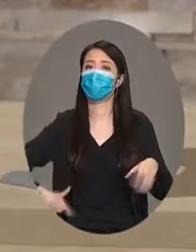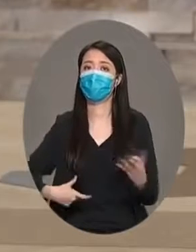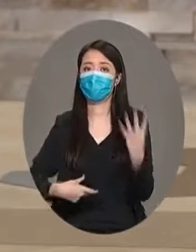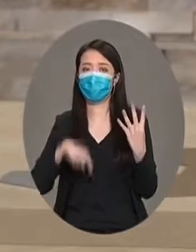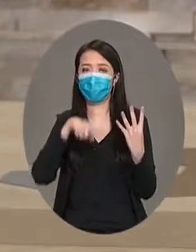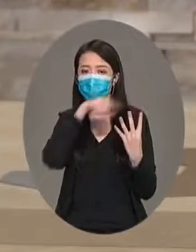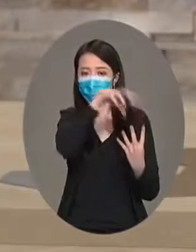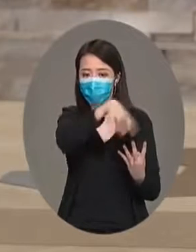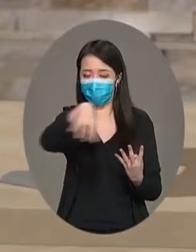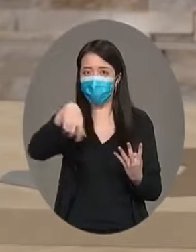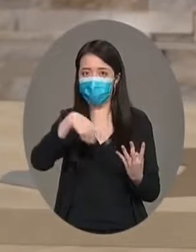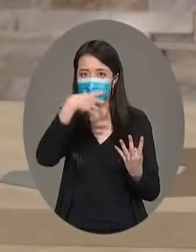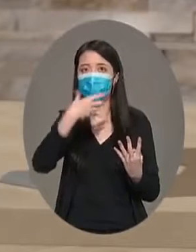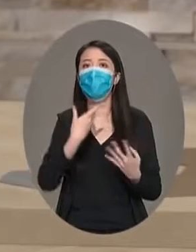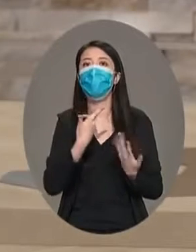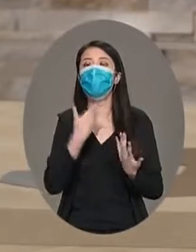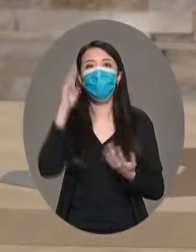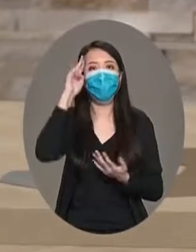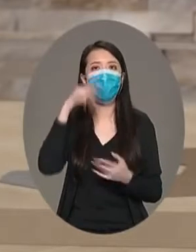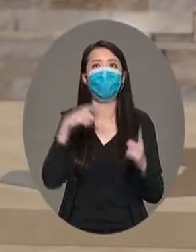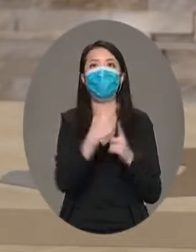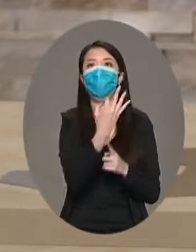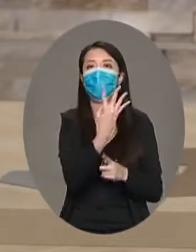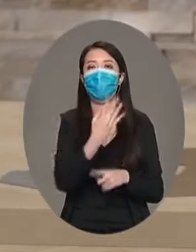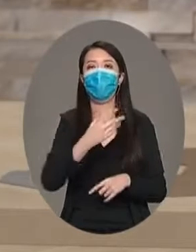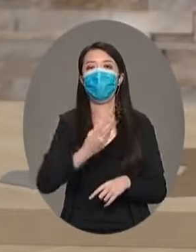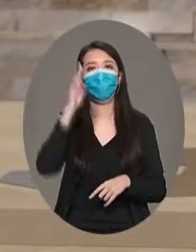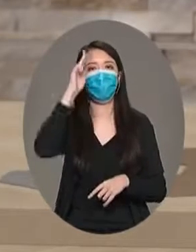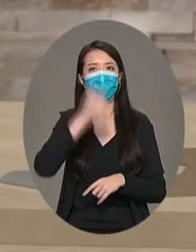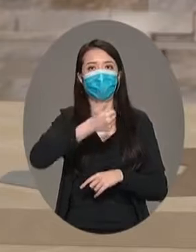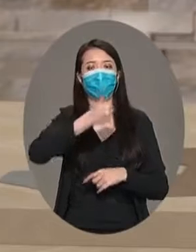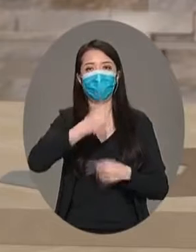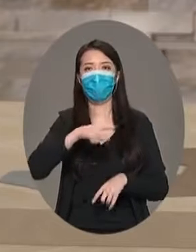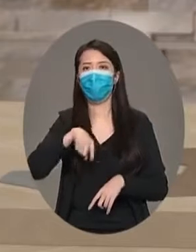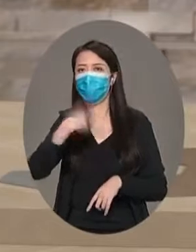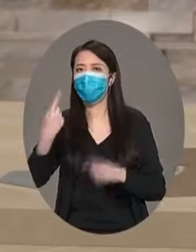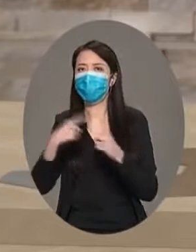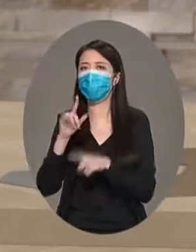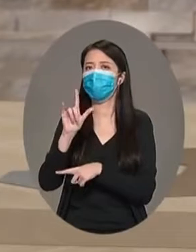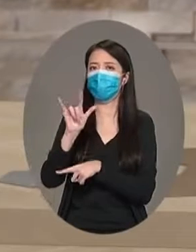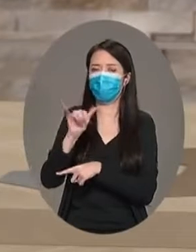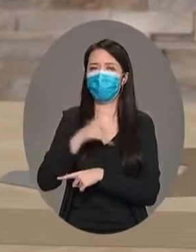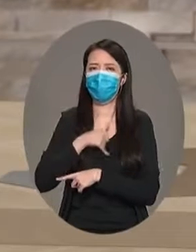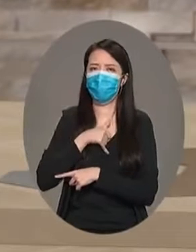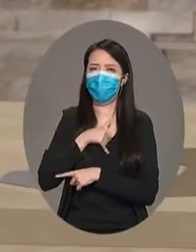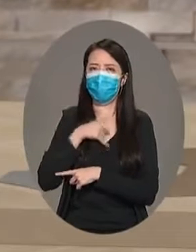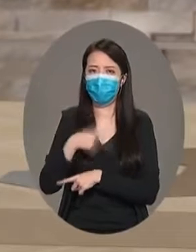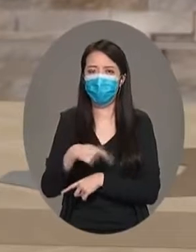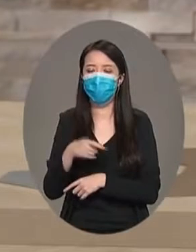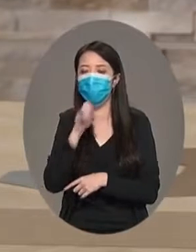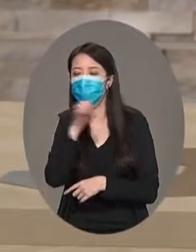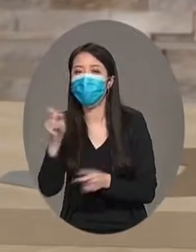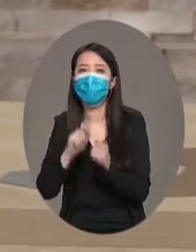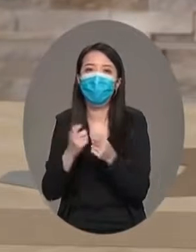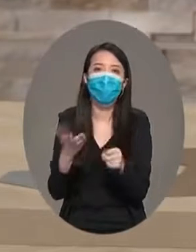宣誓，其中34人宣誓有效，監誓人對16名區議員宣誓有效性存有疑問，已經